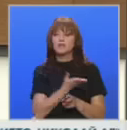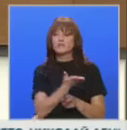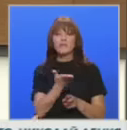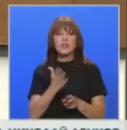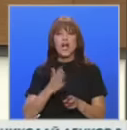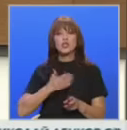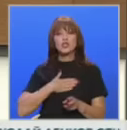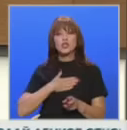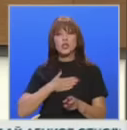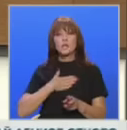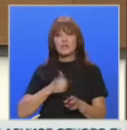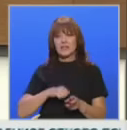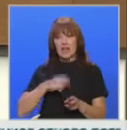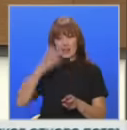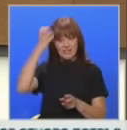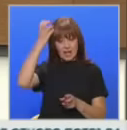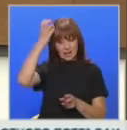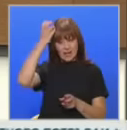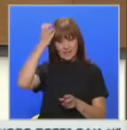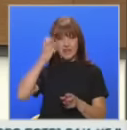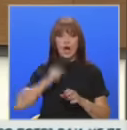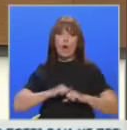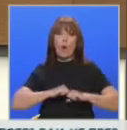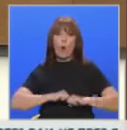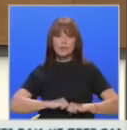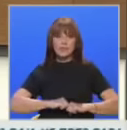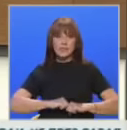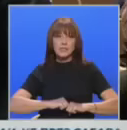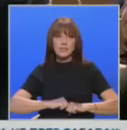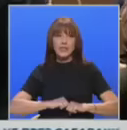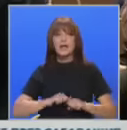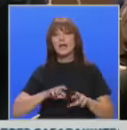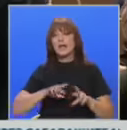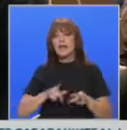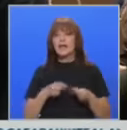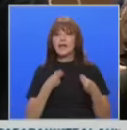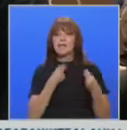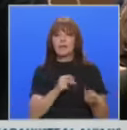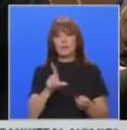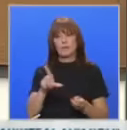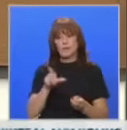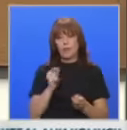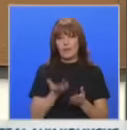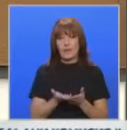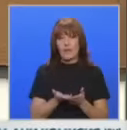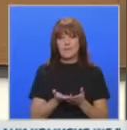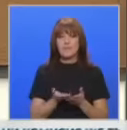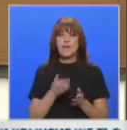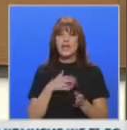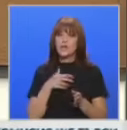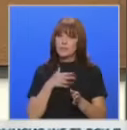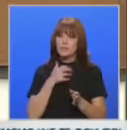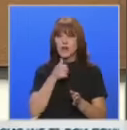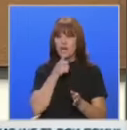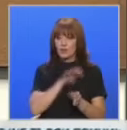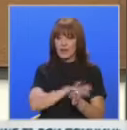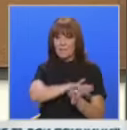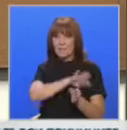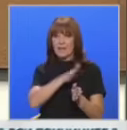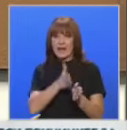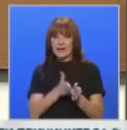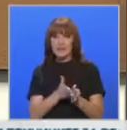са те? Държавна? Общинска? Или дадени на концесия? Имаше преливане на вода, но